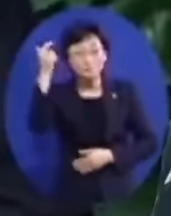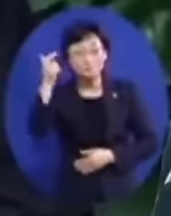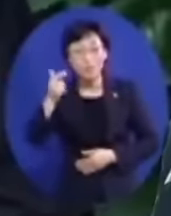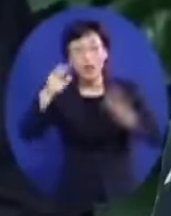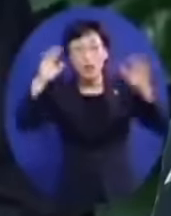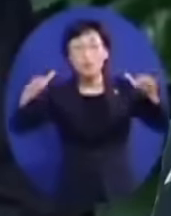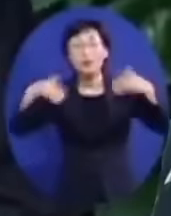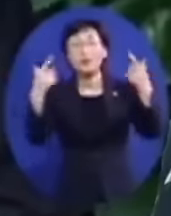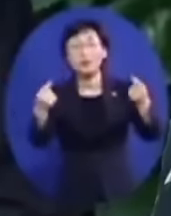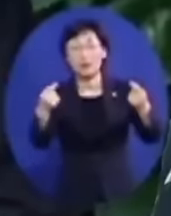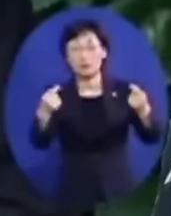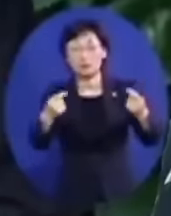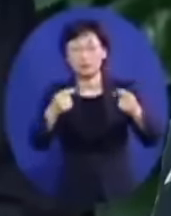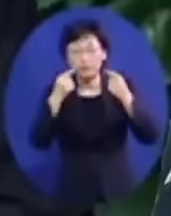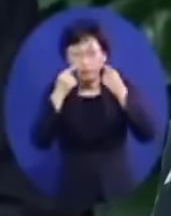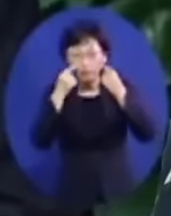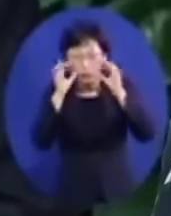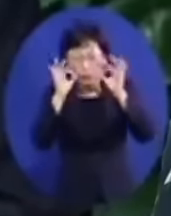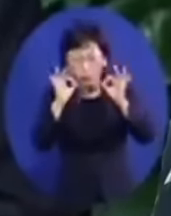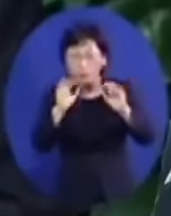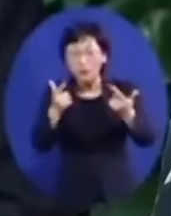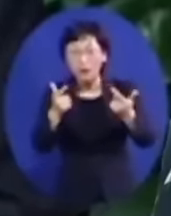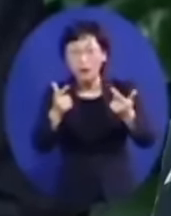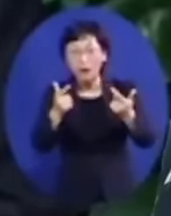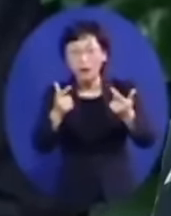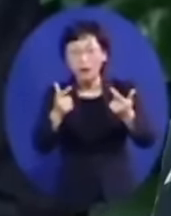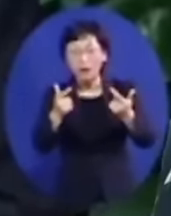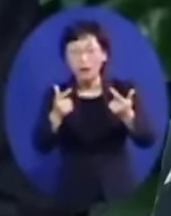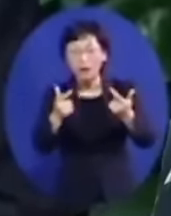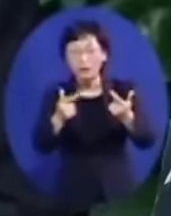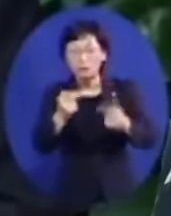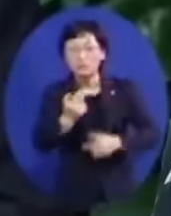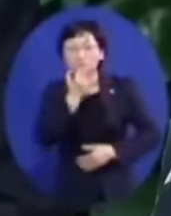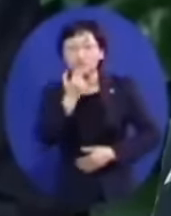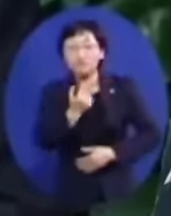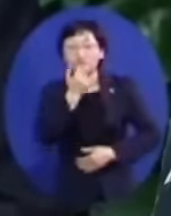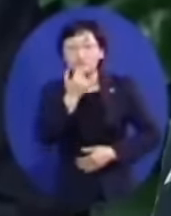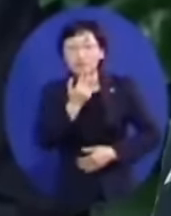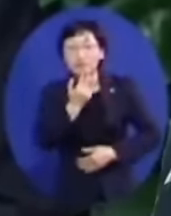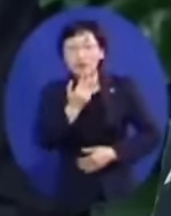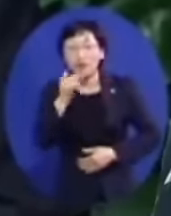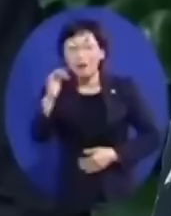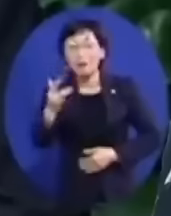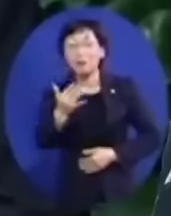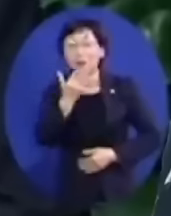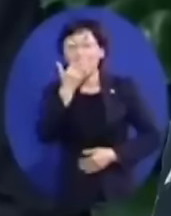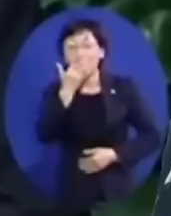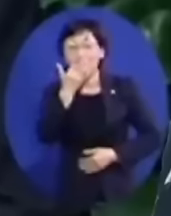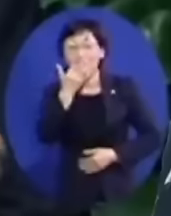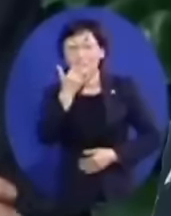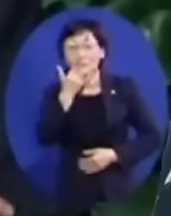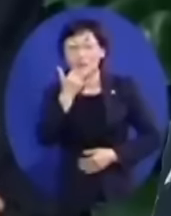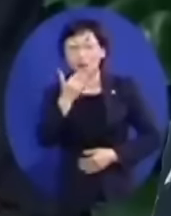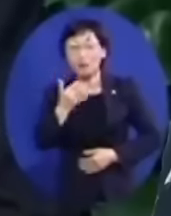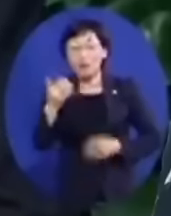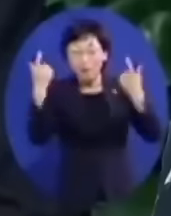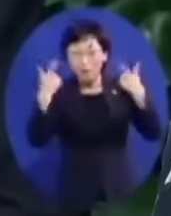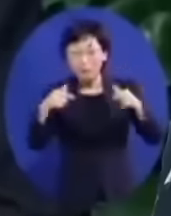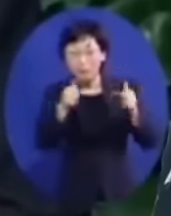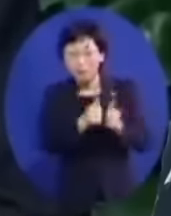바람과 같아서 눈에 안 보이지요. 우리 눈에 안 보이는 숨을 쉬고 공기가 우리 속에 들어와 있고 우리 곁에 있는